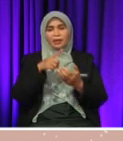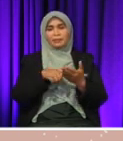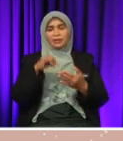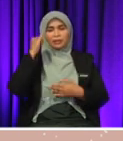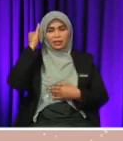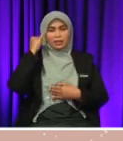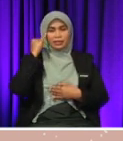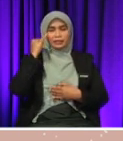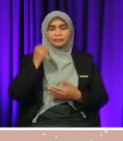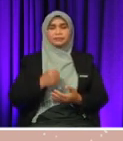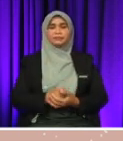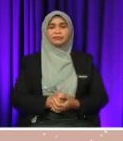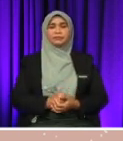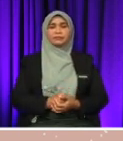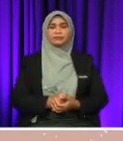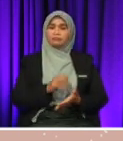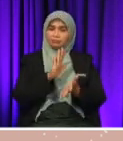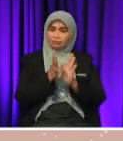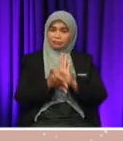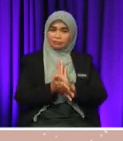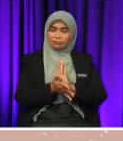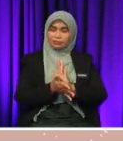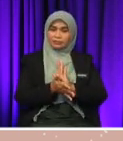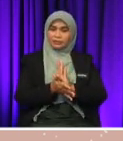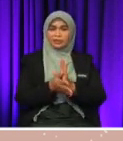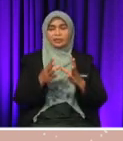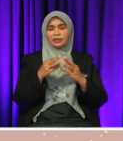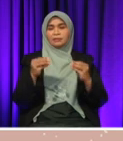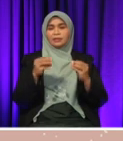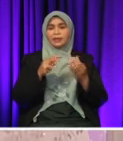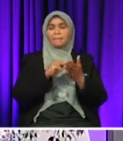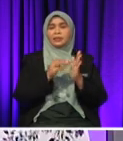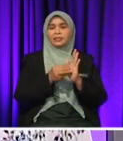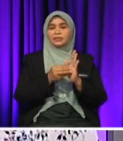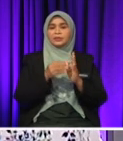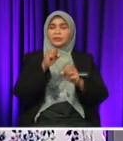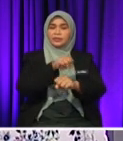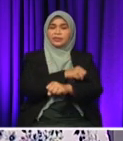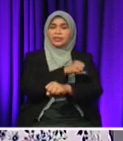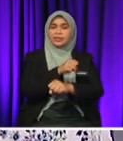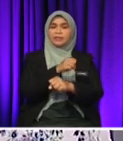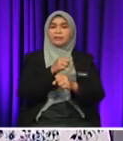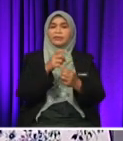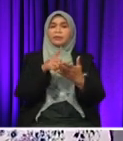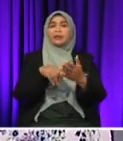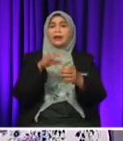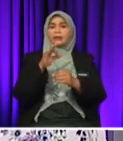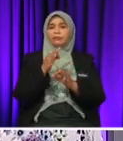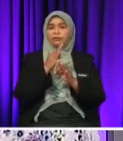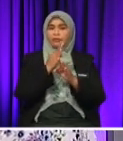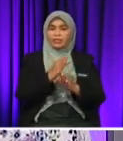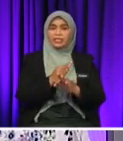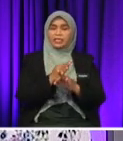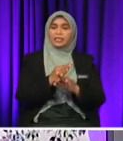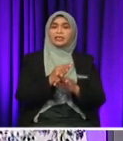kepada pembaca jadi selesai untuk definisi saja kita beralih kepada fungsi saja baik ini